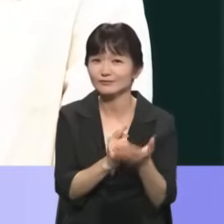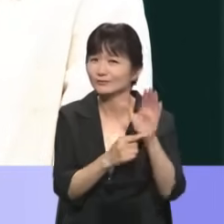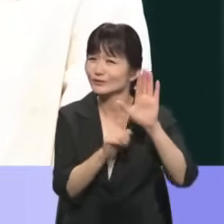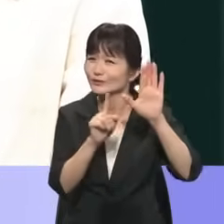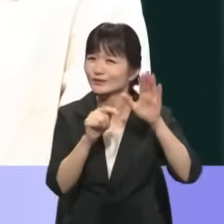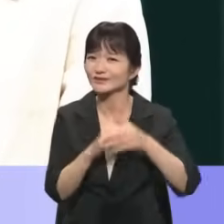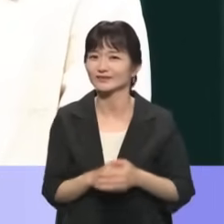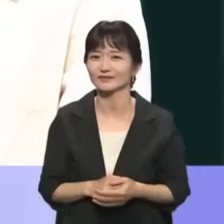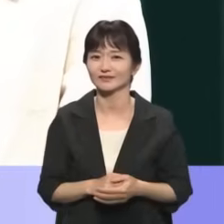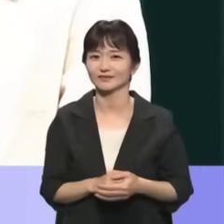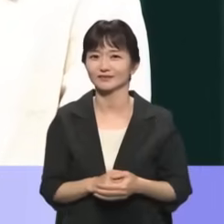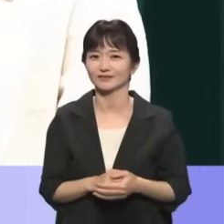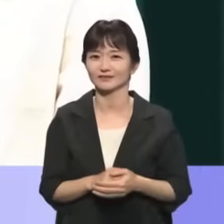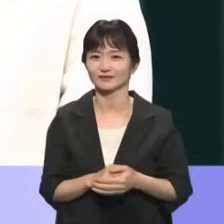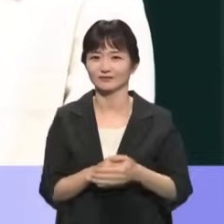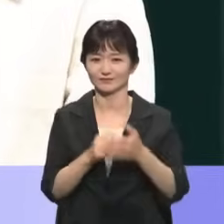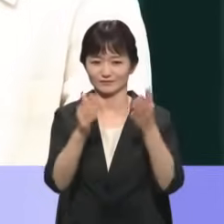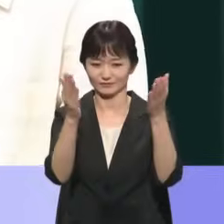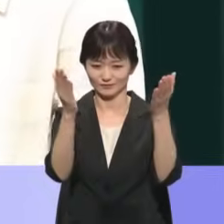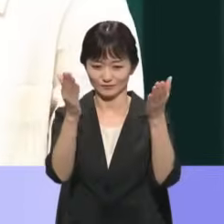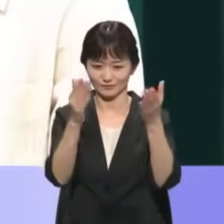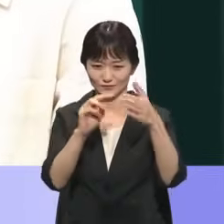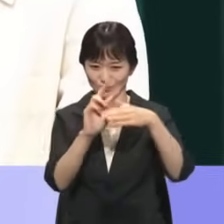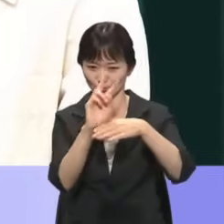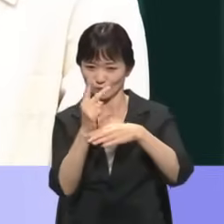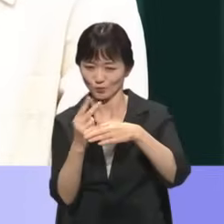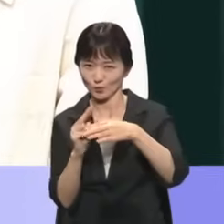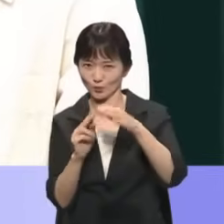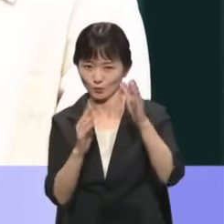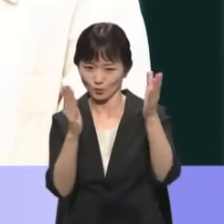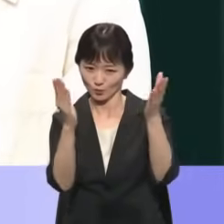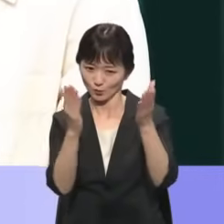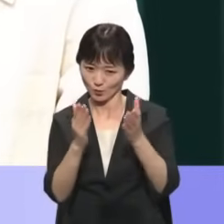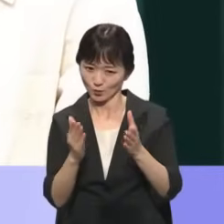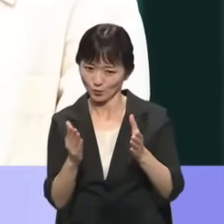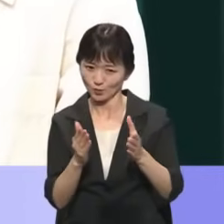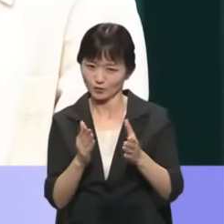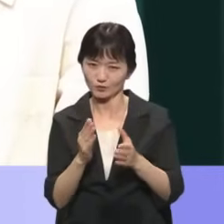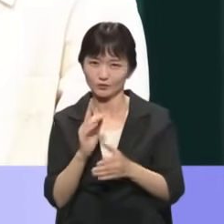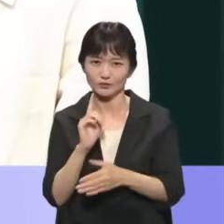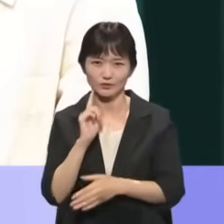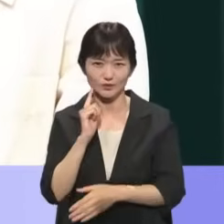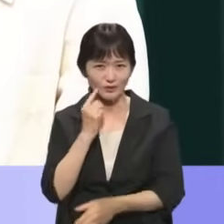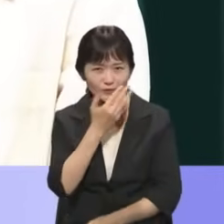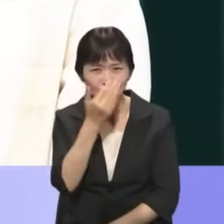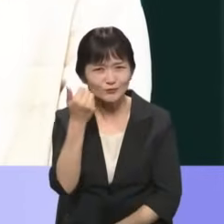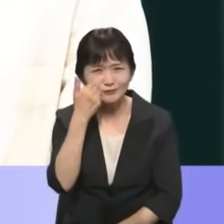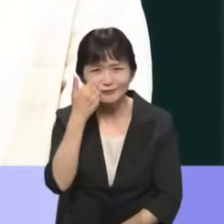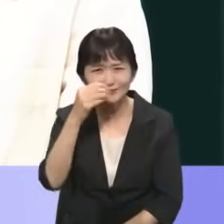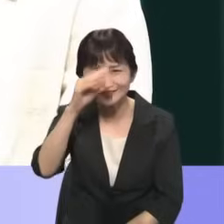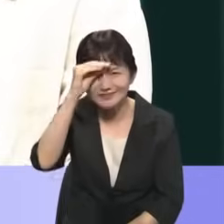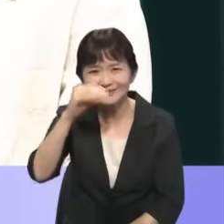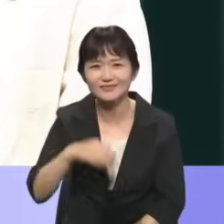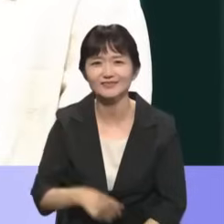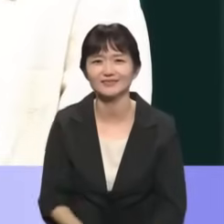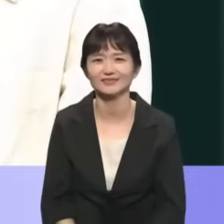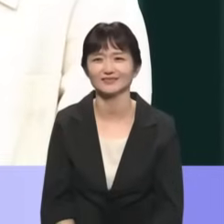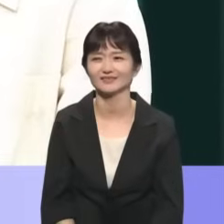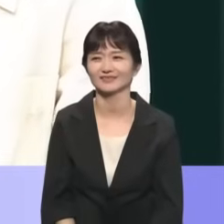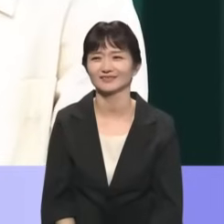이 각선미가 상당히 아름다운 그런 장면도 볼 수가 있었는데, 누구 닮은 겁니까?